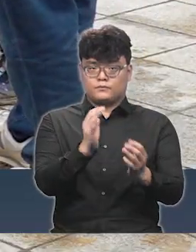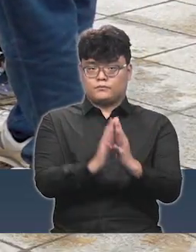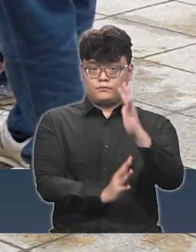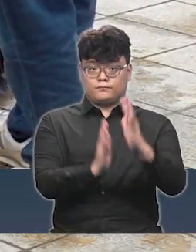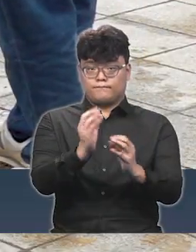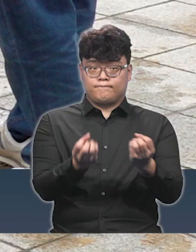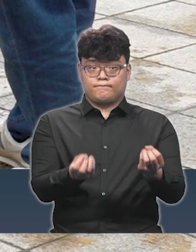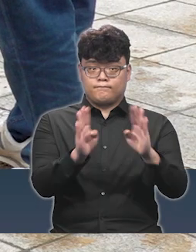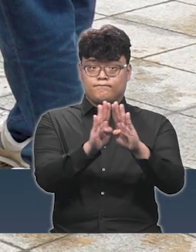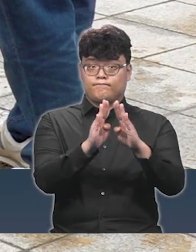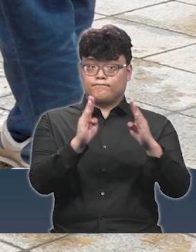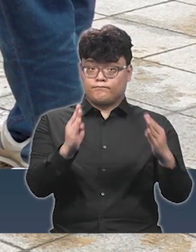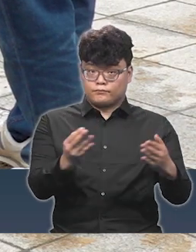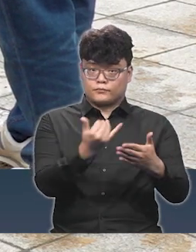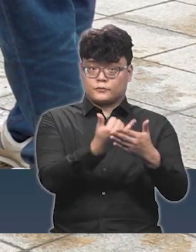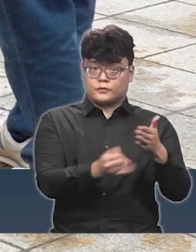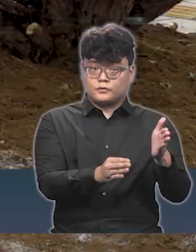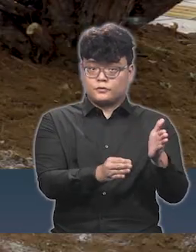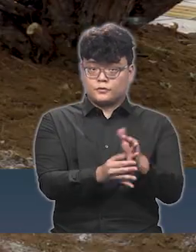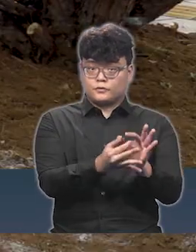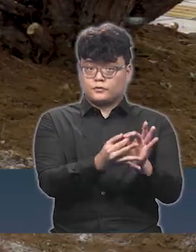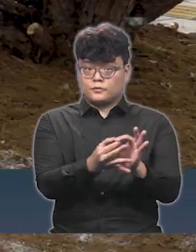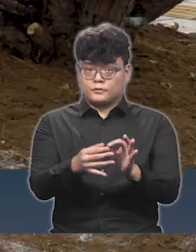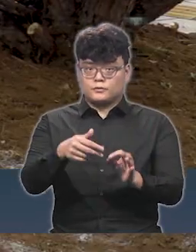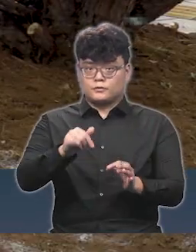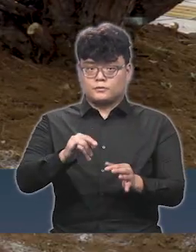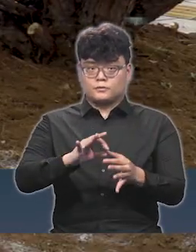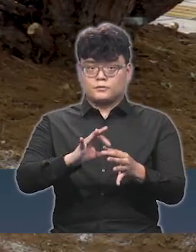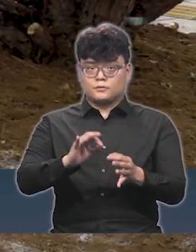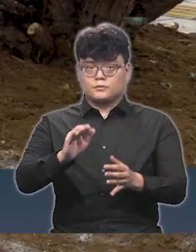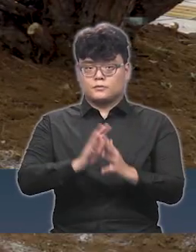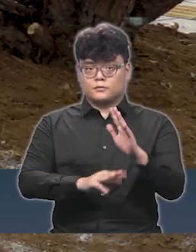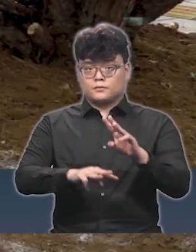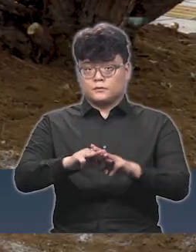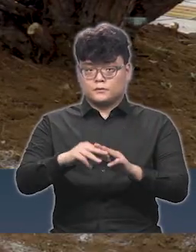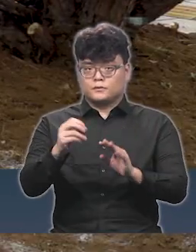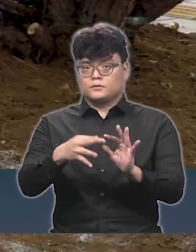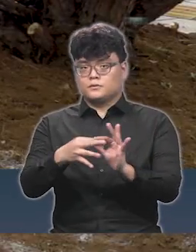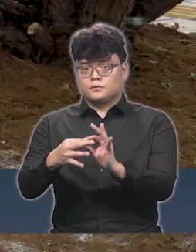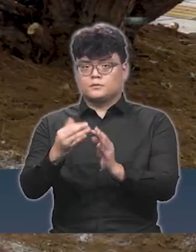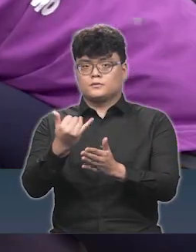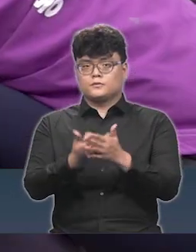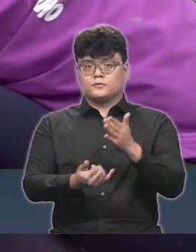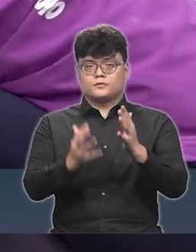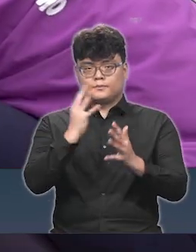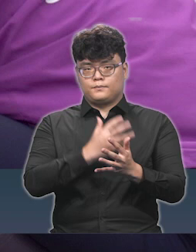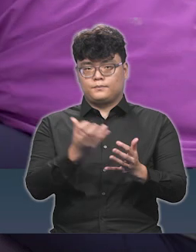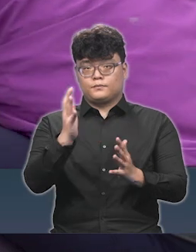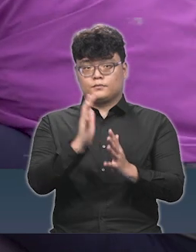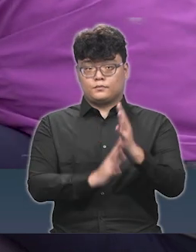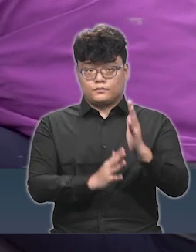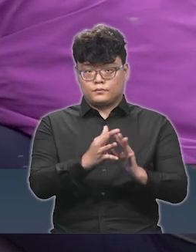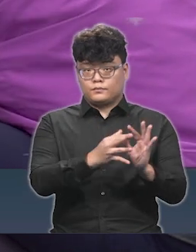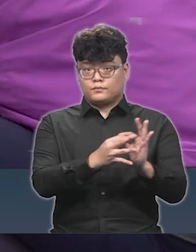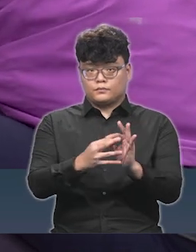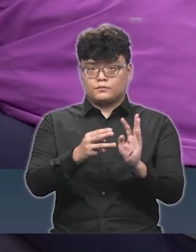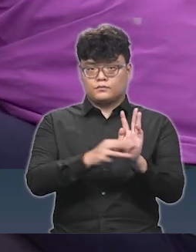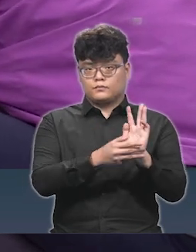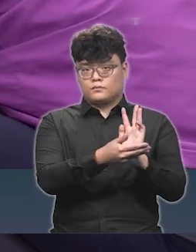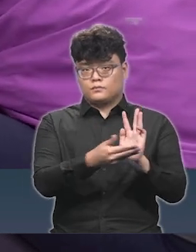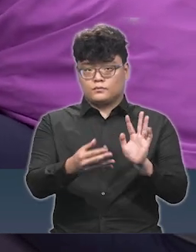5월 한 달간 동대문구 정원 축제를 열어 청양 이역 지식의 꽃밭 청양 꿈숲